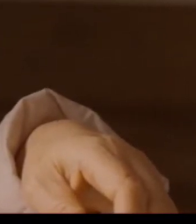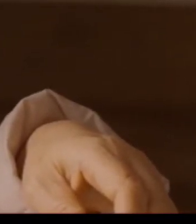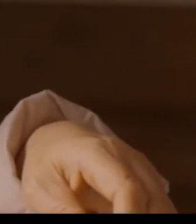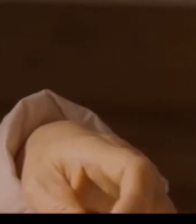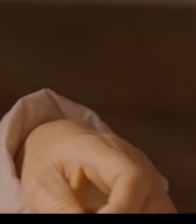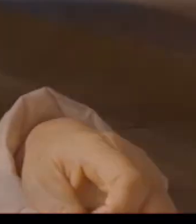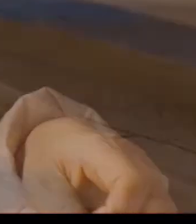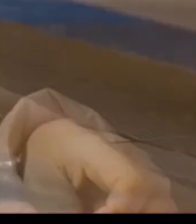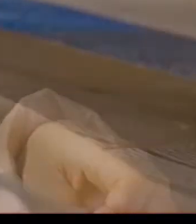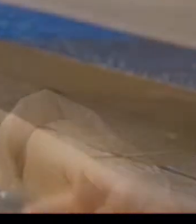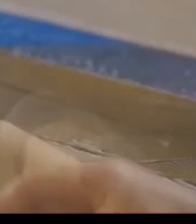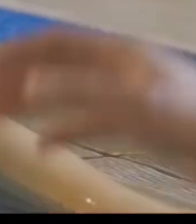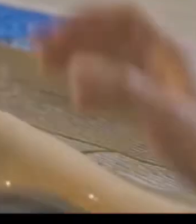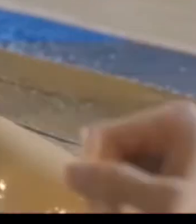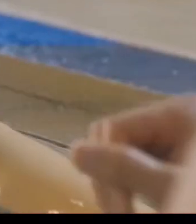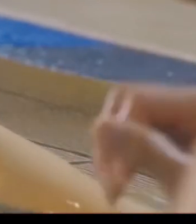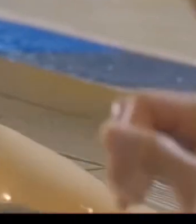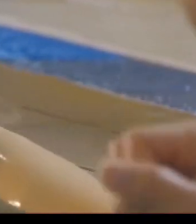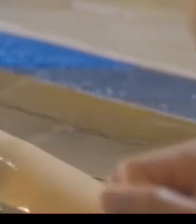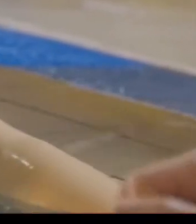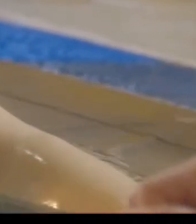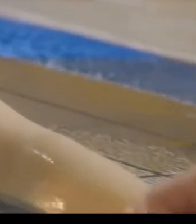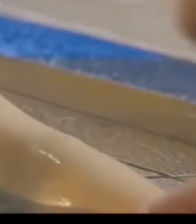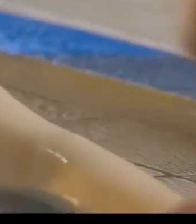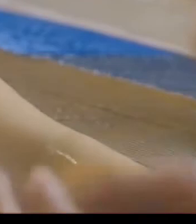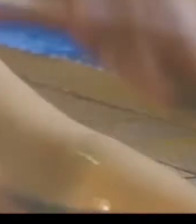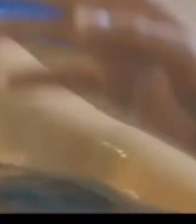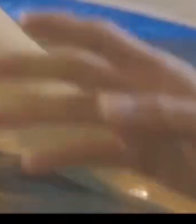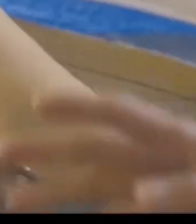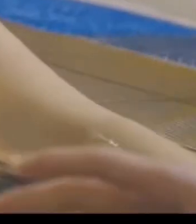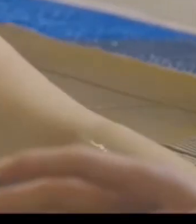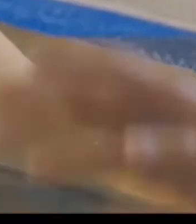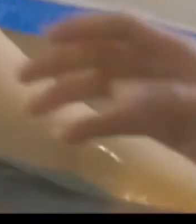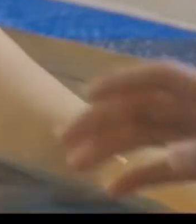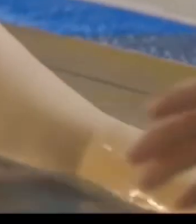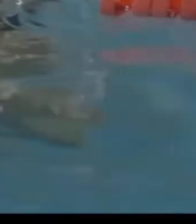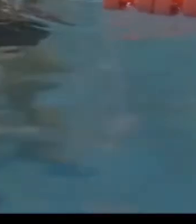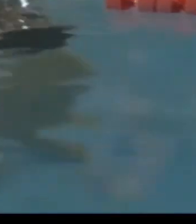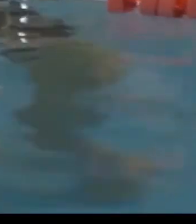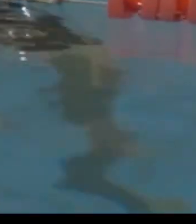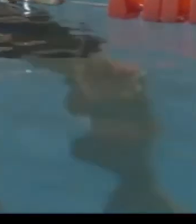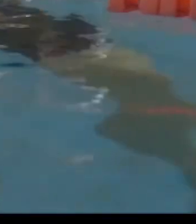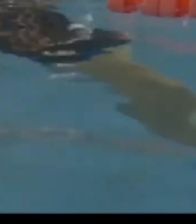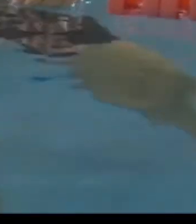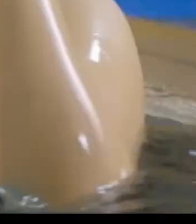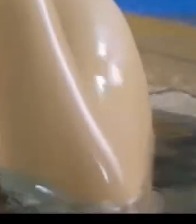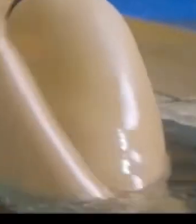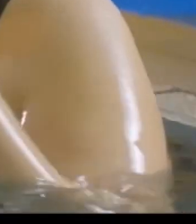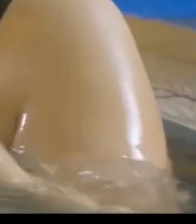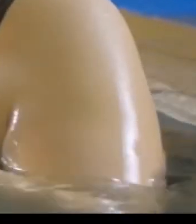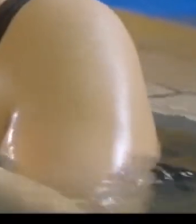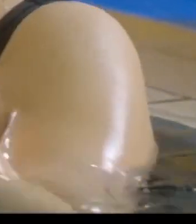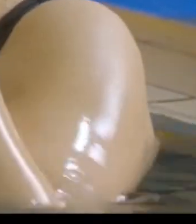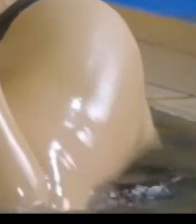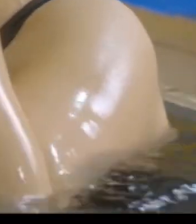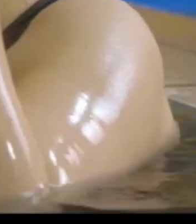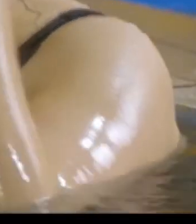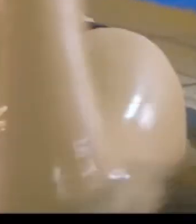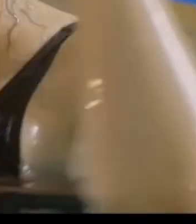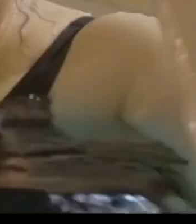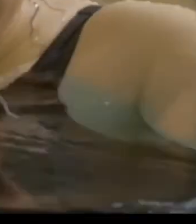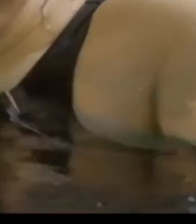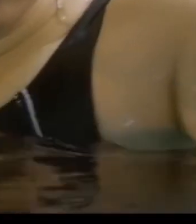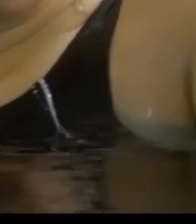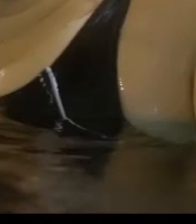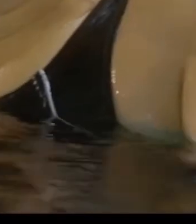또 이상하게 하네? 막상 대회 나가면 쉽지 않을 거예요. 거기 사람도 많고 출장도 여기보다 훨씬 크고. 아, 걱정 마세요.